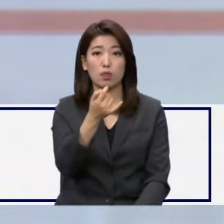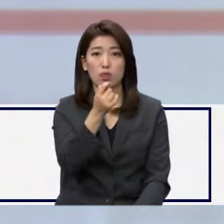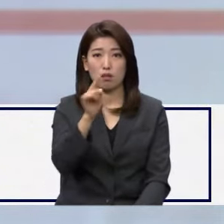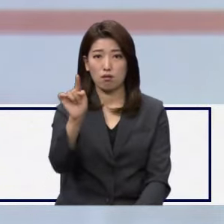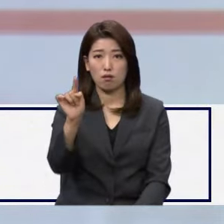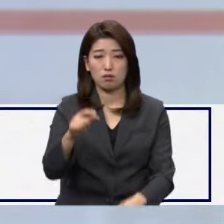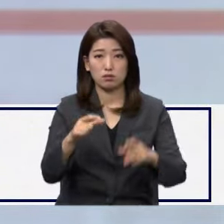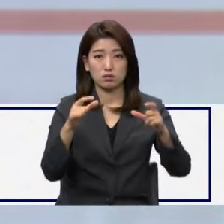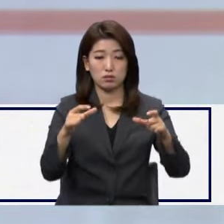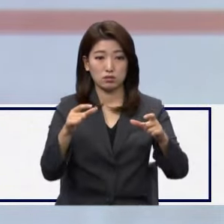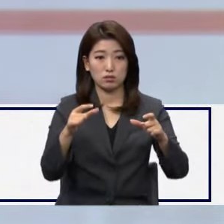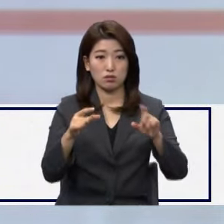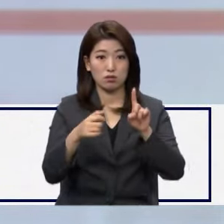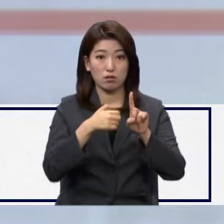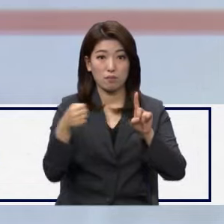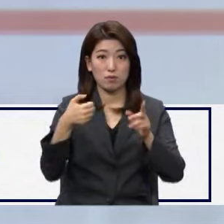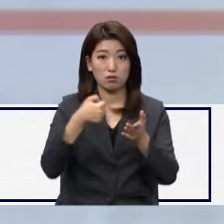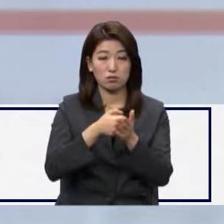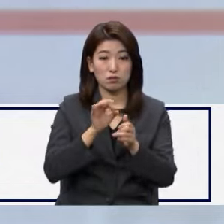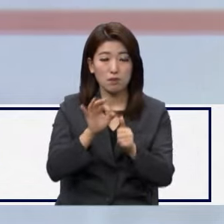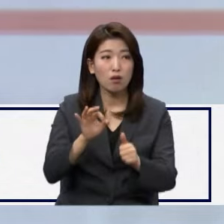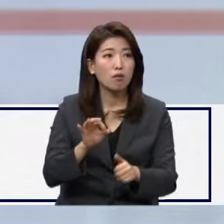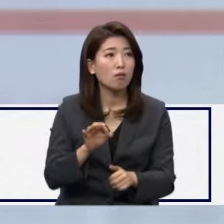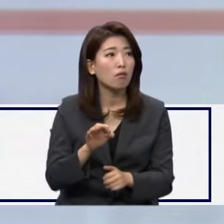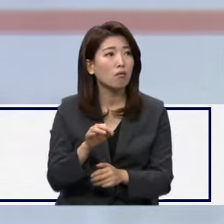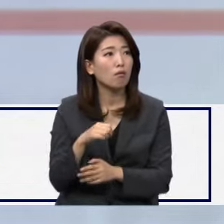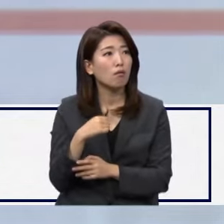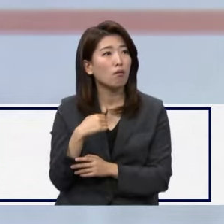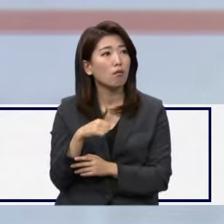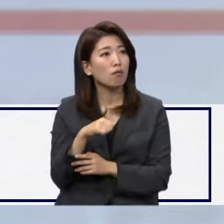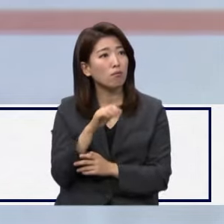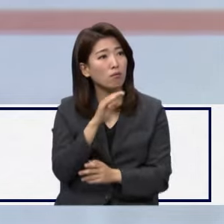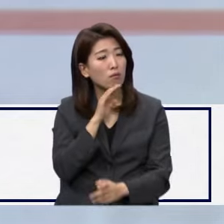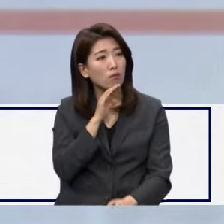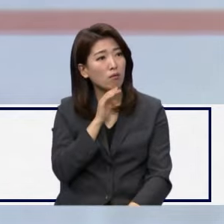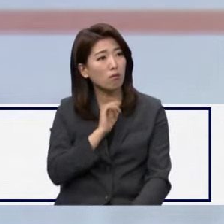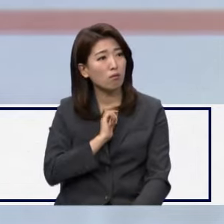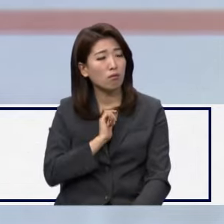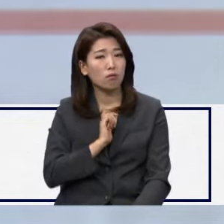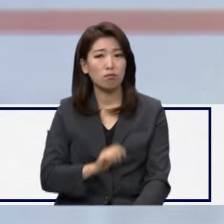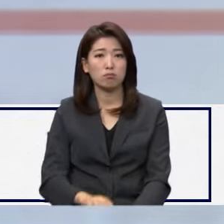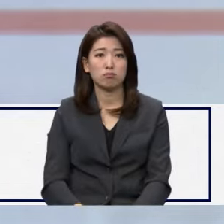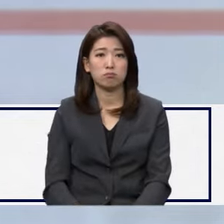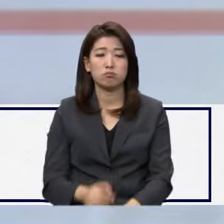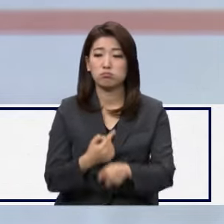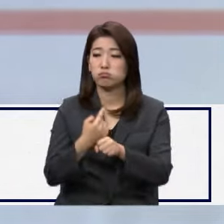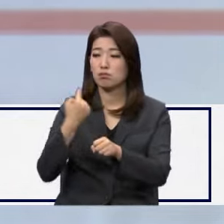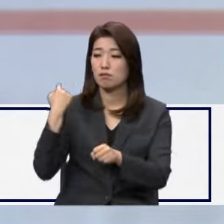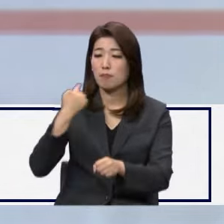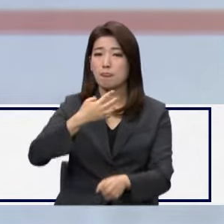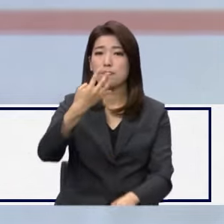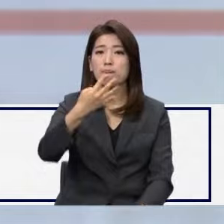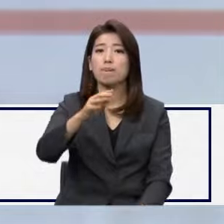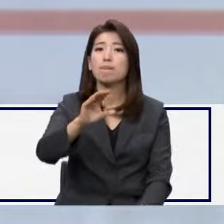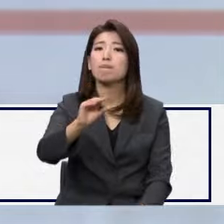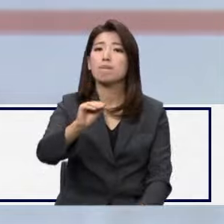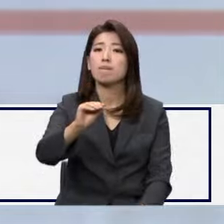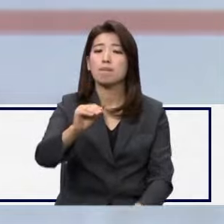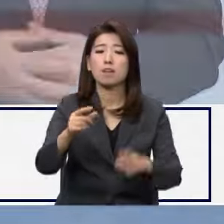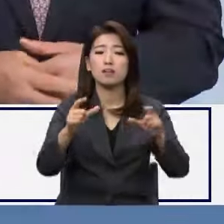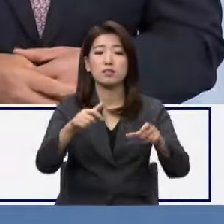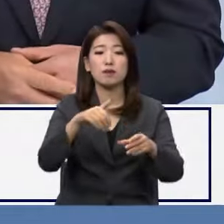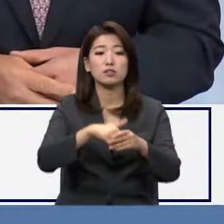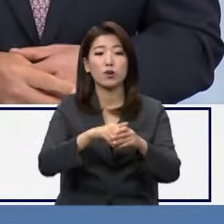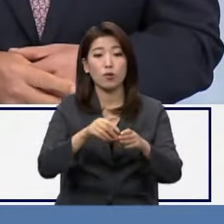공천한 테 저도 좀 의아했거든요 작년에 그 그 4천만 원 그 선거 운동 그 지방 선거 나간 사람한테